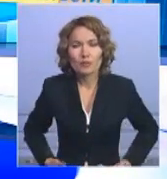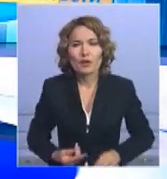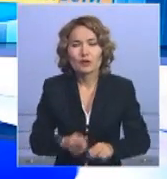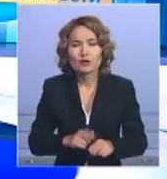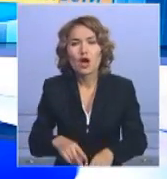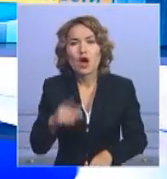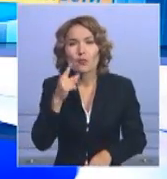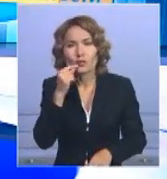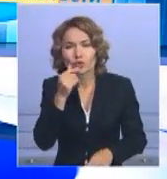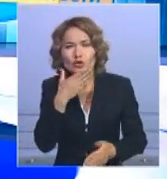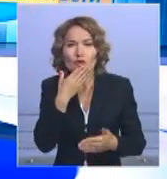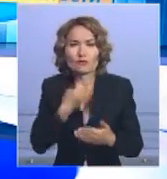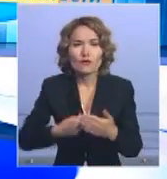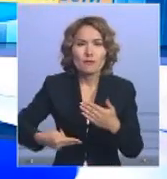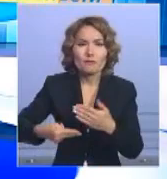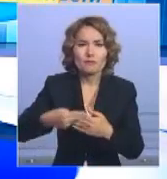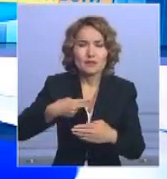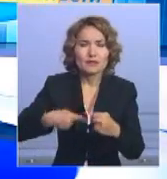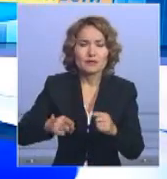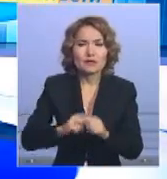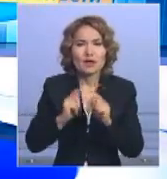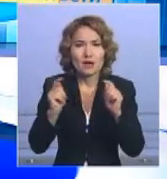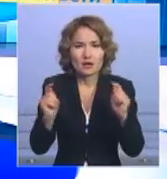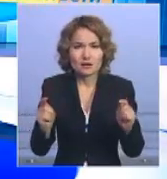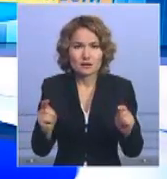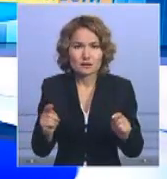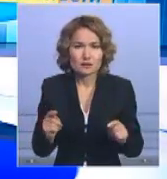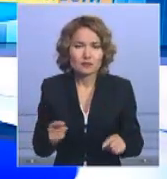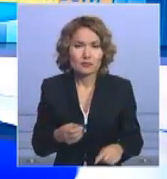ісін ширатып, шаруаға белсене кірісіп кетті.